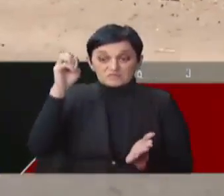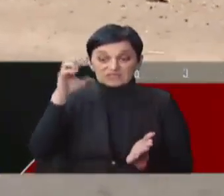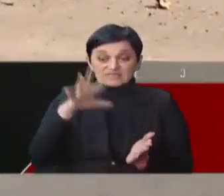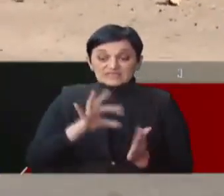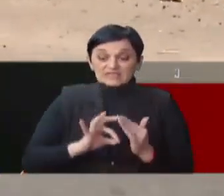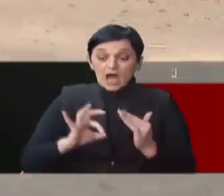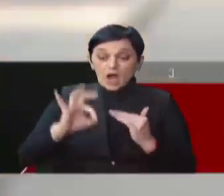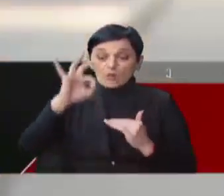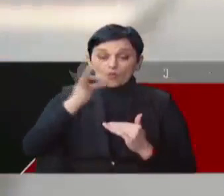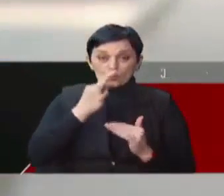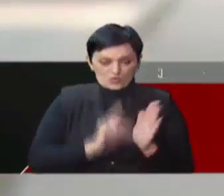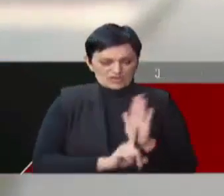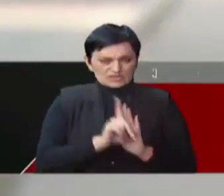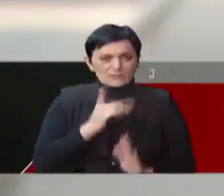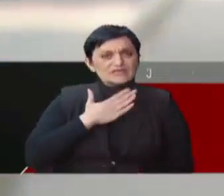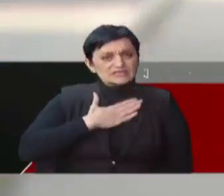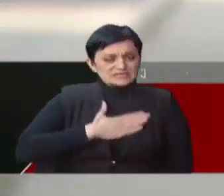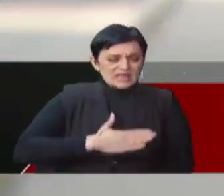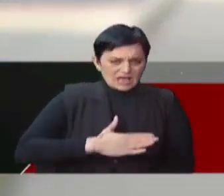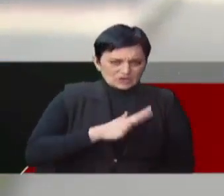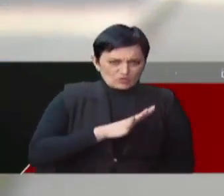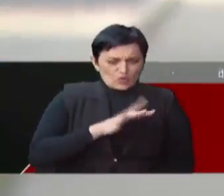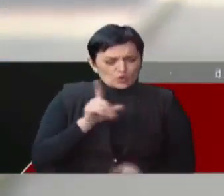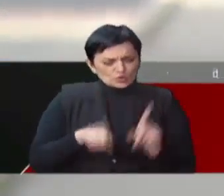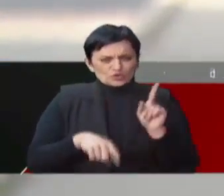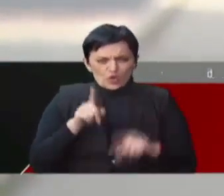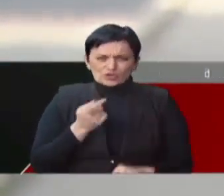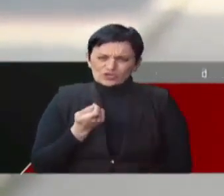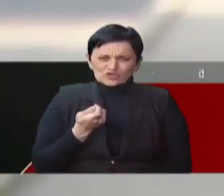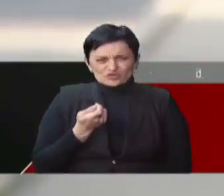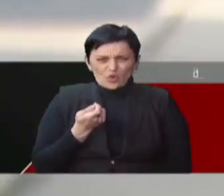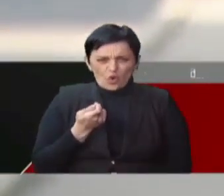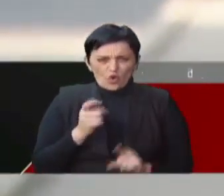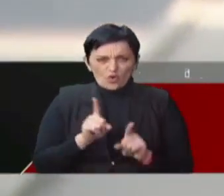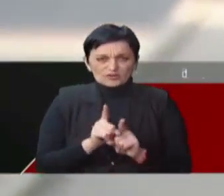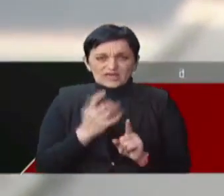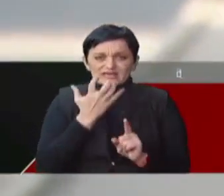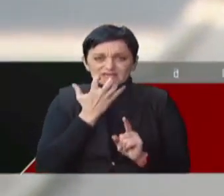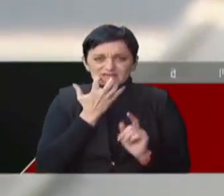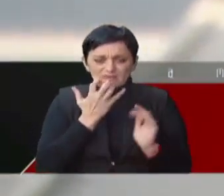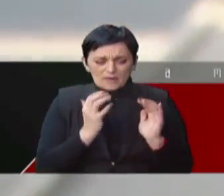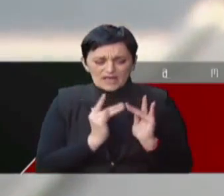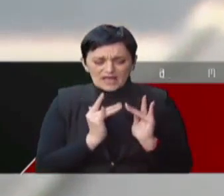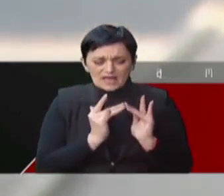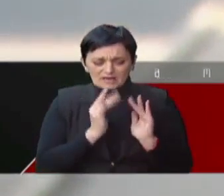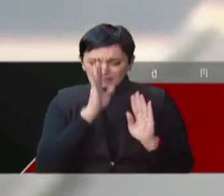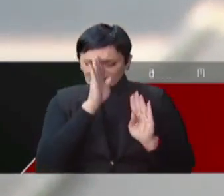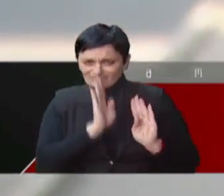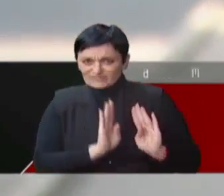ამოსვლამდე იწყება. სასიამოვნოც იყო და ზოგჯერ ცოტა არ იყო სითვილოგინის დატოვებაც